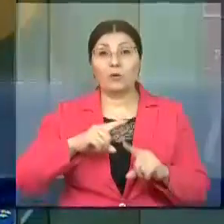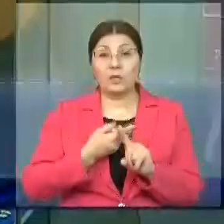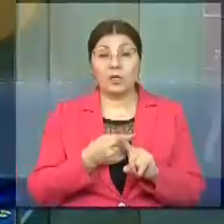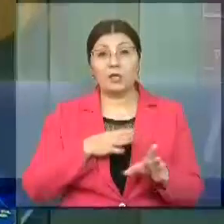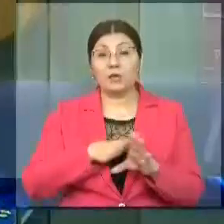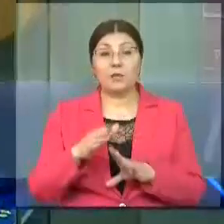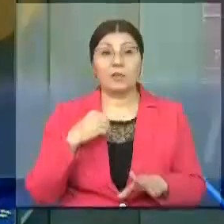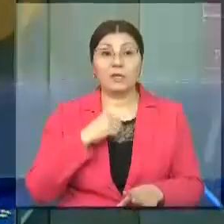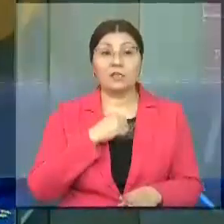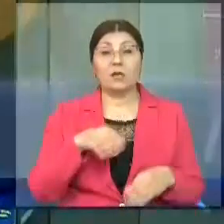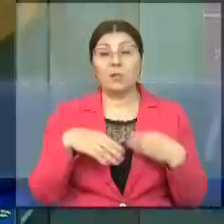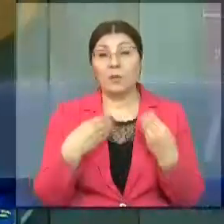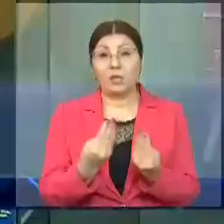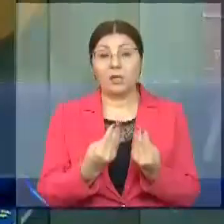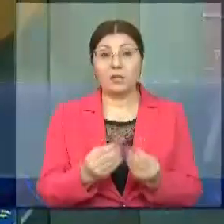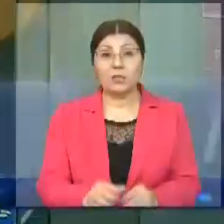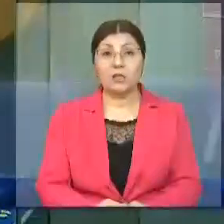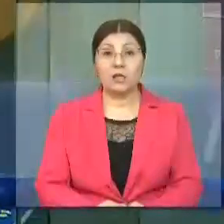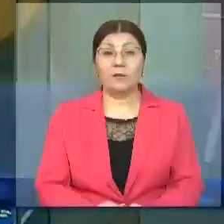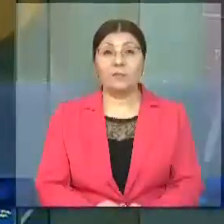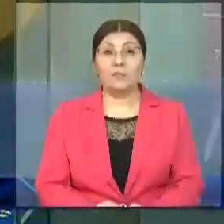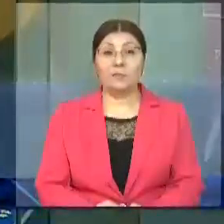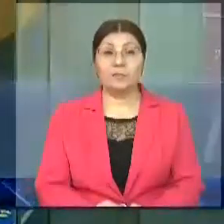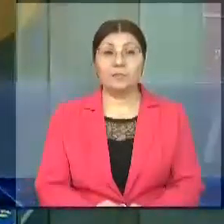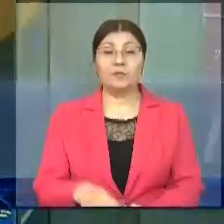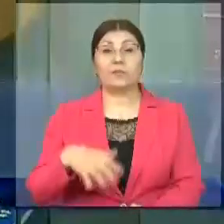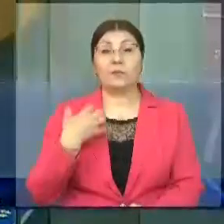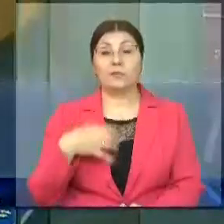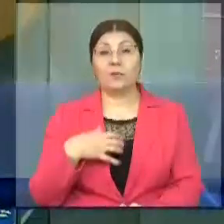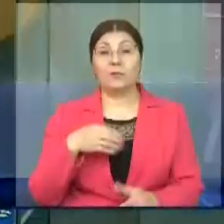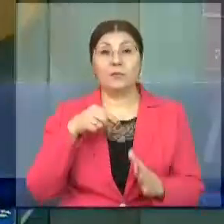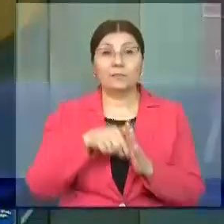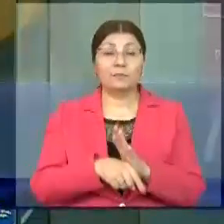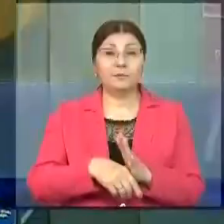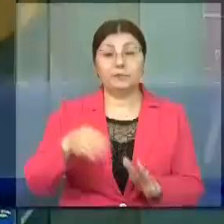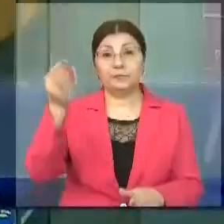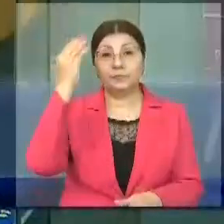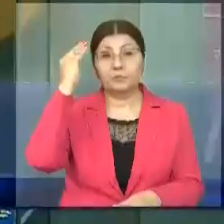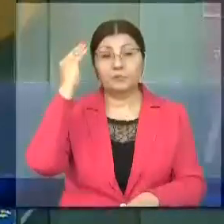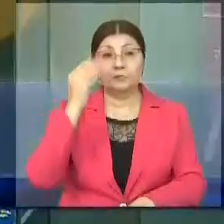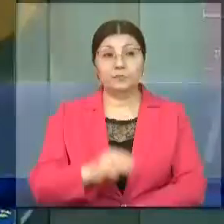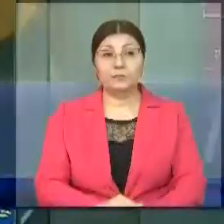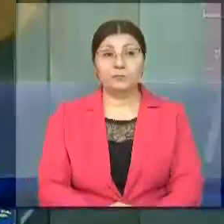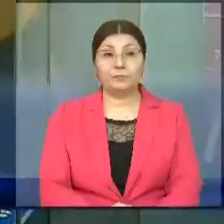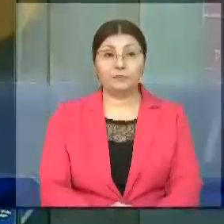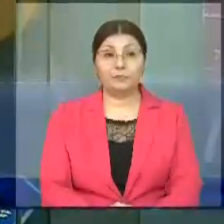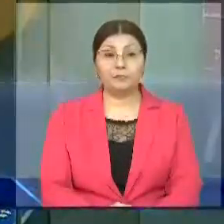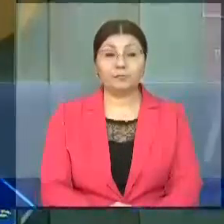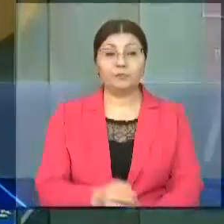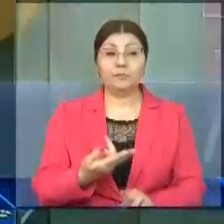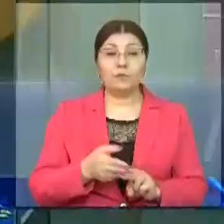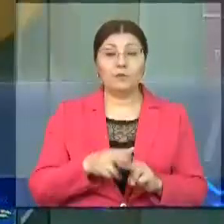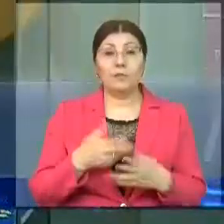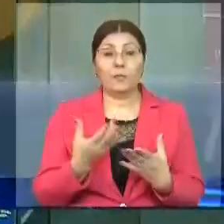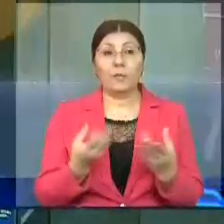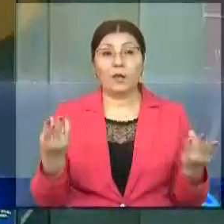исполнения, сама подача, и в его кюях лежит глубокая философия. То есть